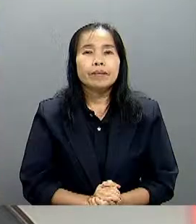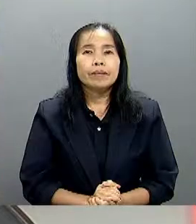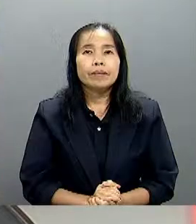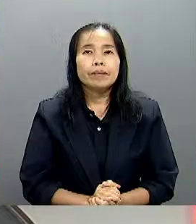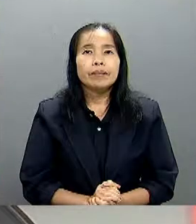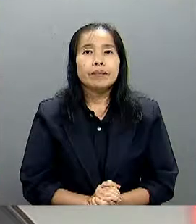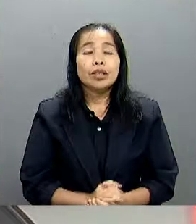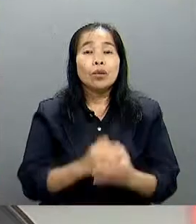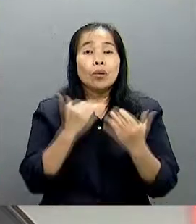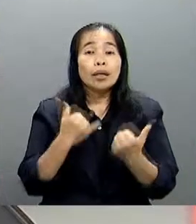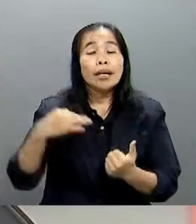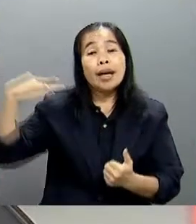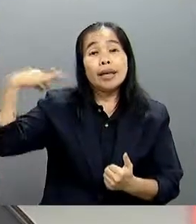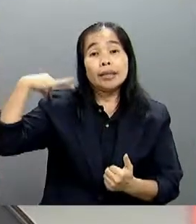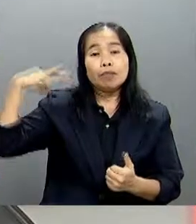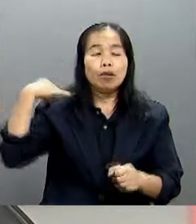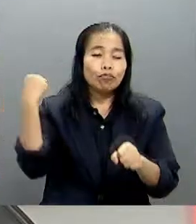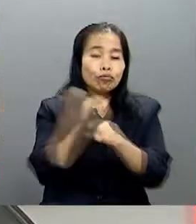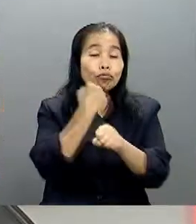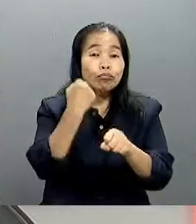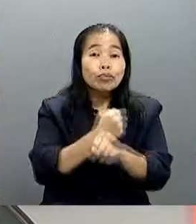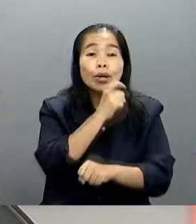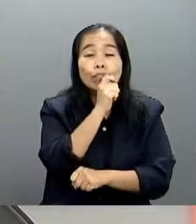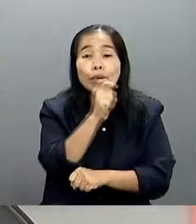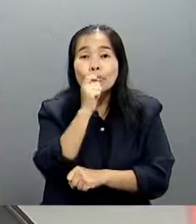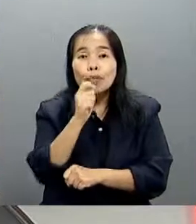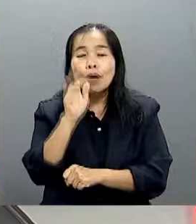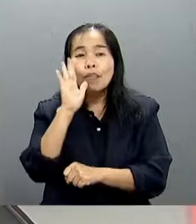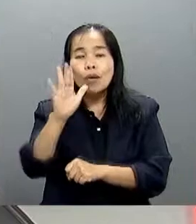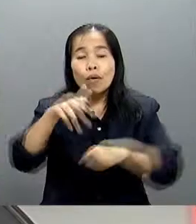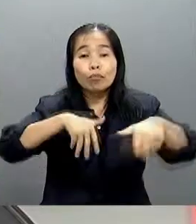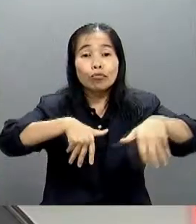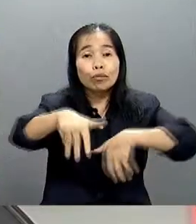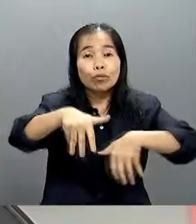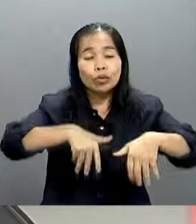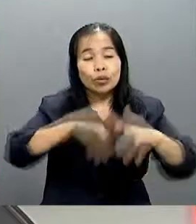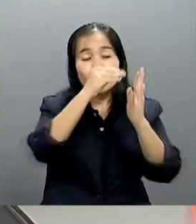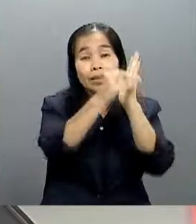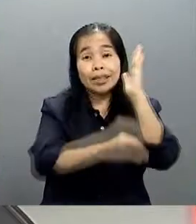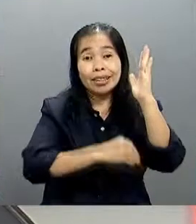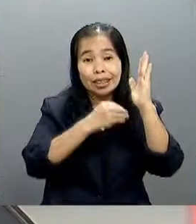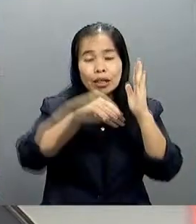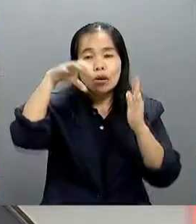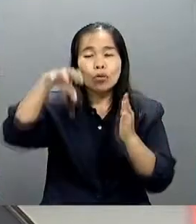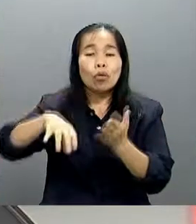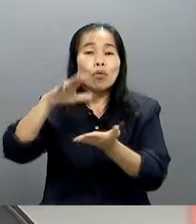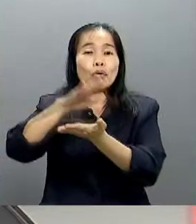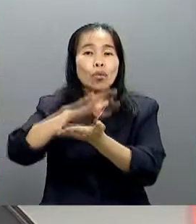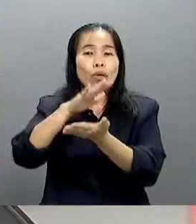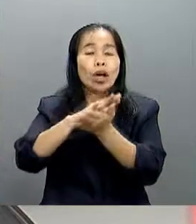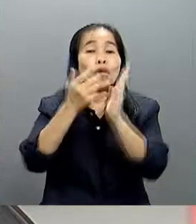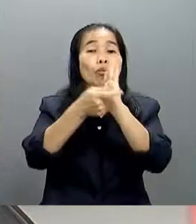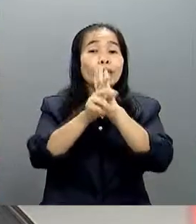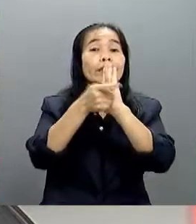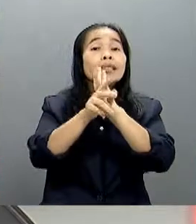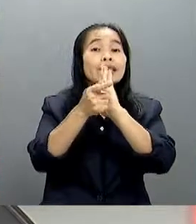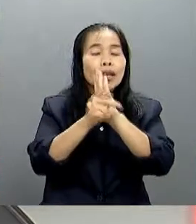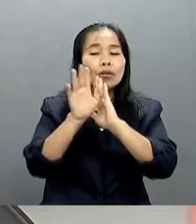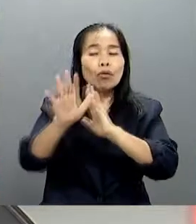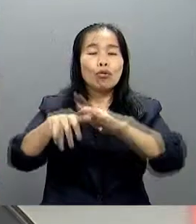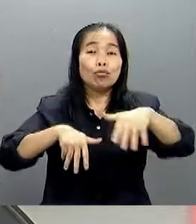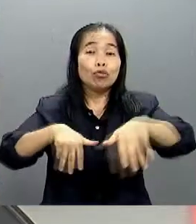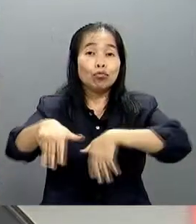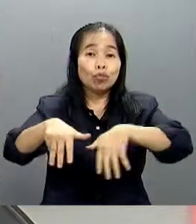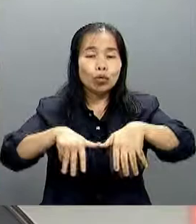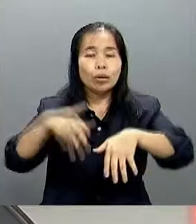เจนสรีพอเตอร์วันนี้พาไปดูนักเรียนโรงเรียนเทศบาลบ้านโดนชัยจังหวัดขอนแก่นนะคะที่ครูและคนในชุมชนนำความรู้ในท้องถิ่น